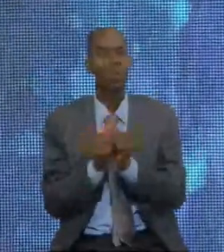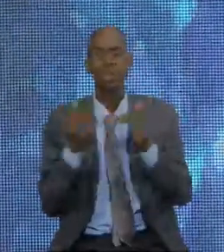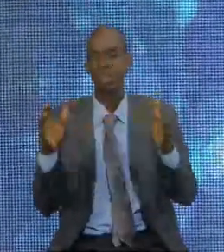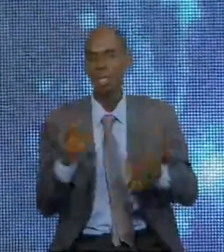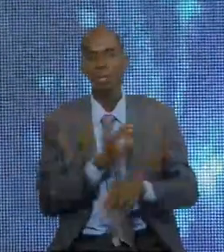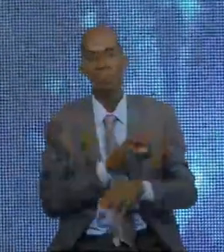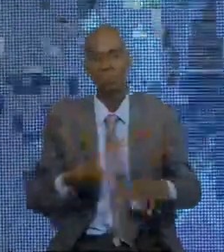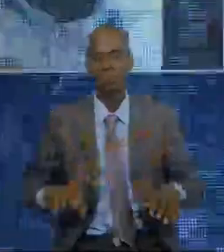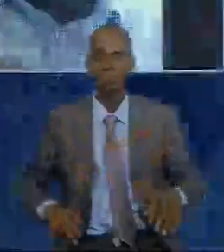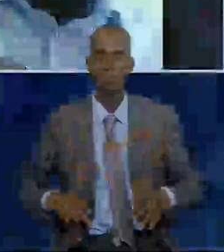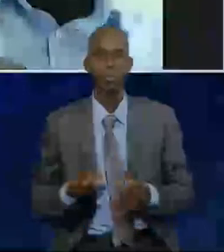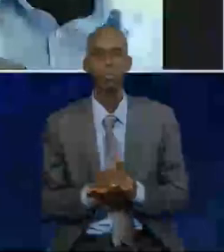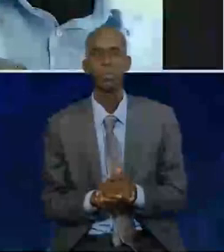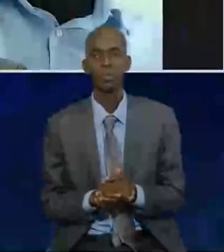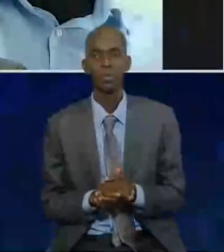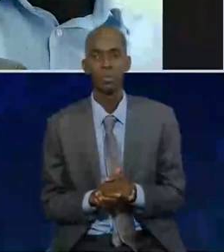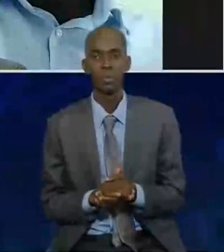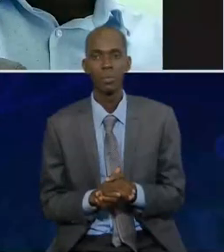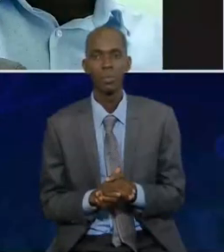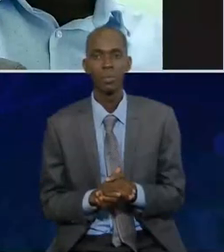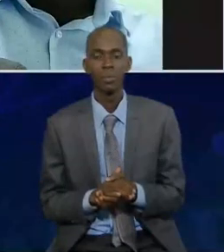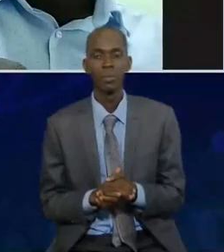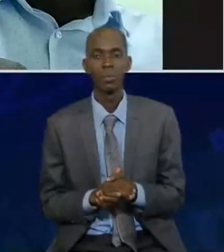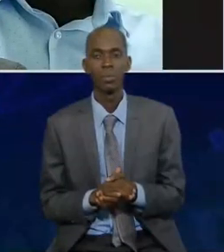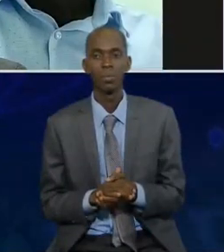de la paix